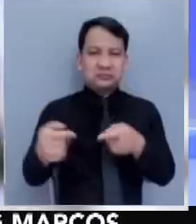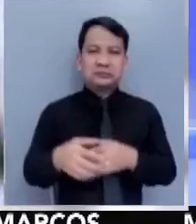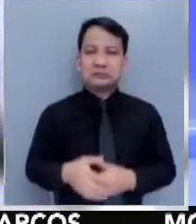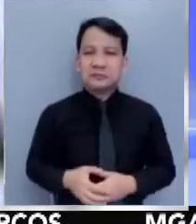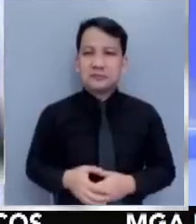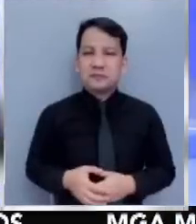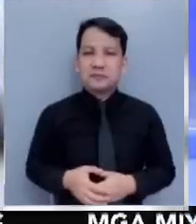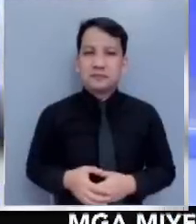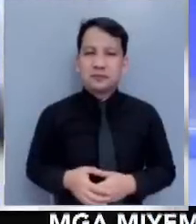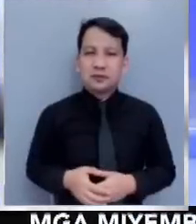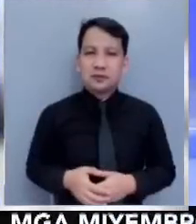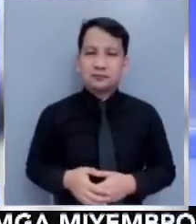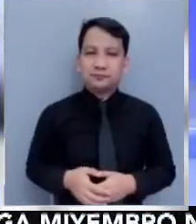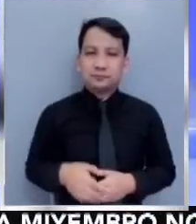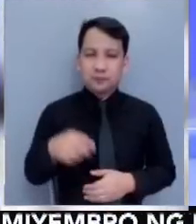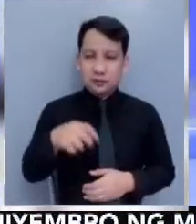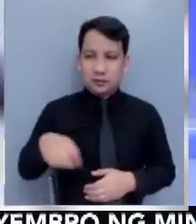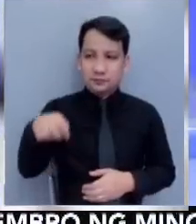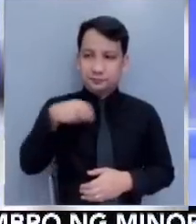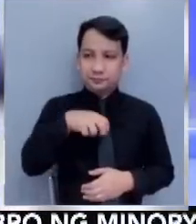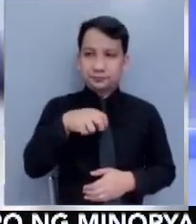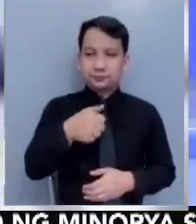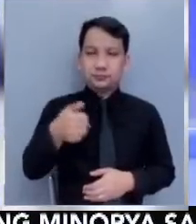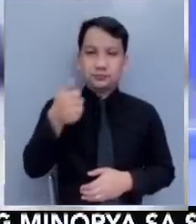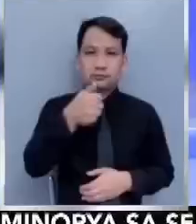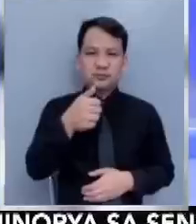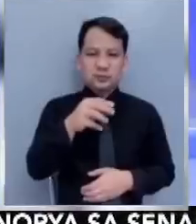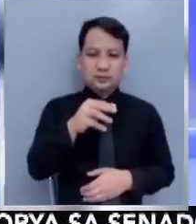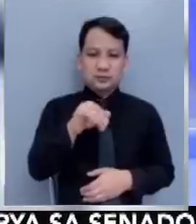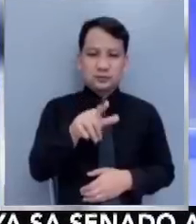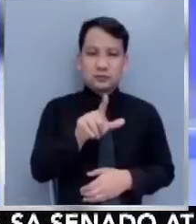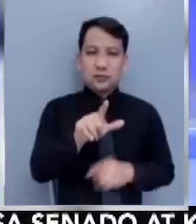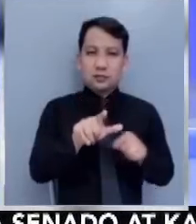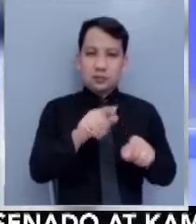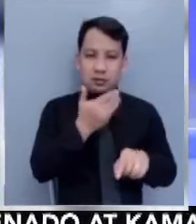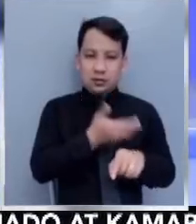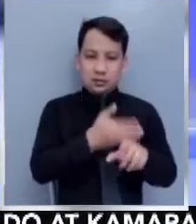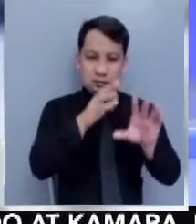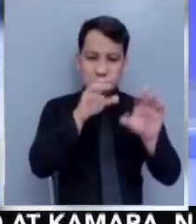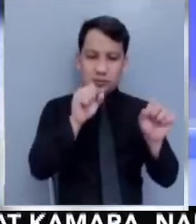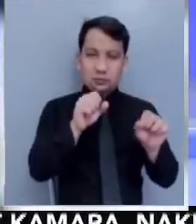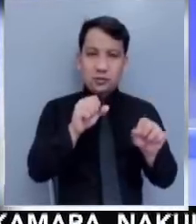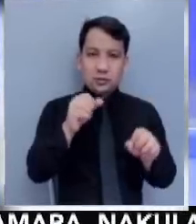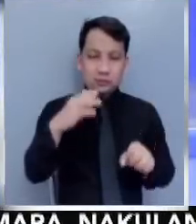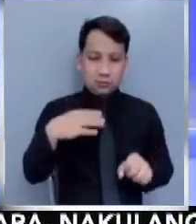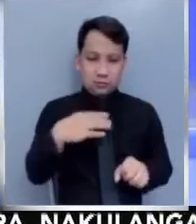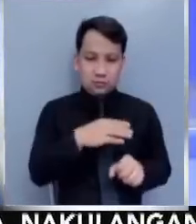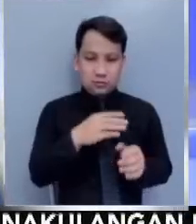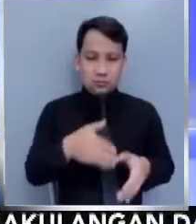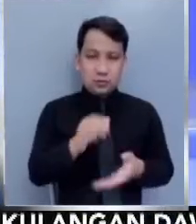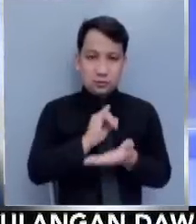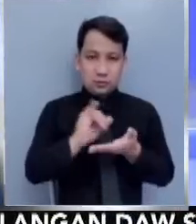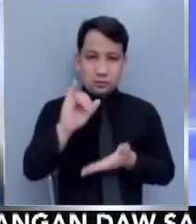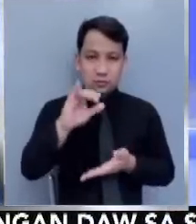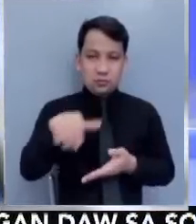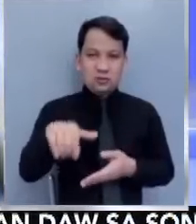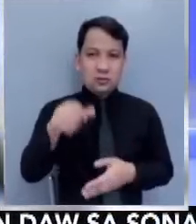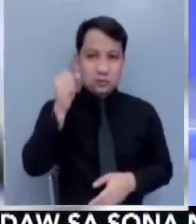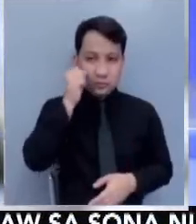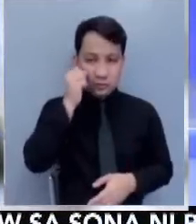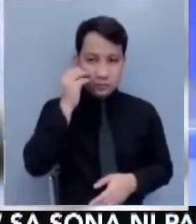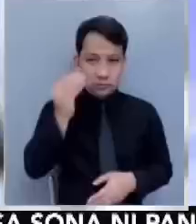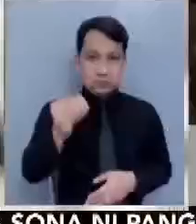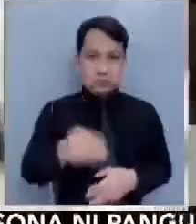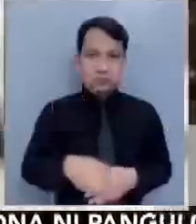Mauupo bilang House Senior Deputy Majority Leader ang anak ng Presidente at Congressman ng Ilocos Norte, Sandro Marcos.